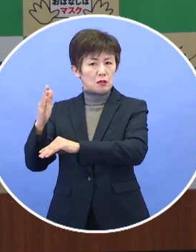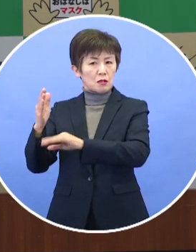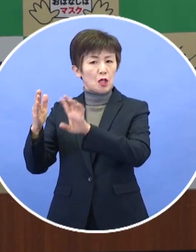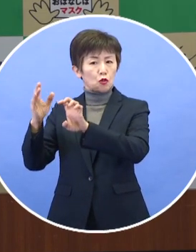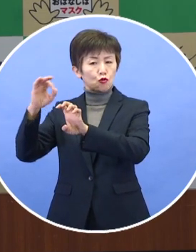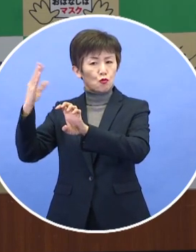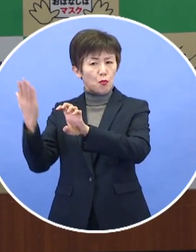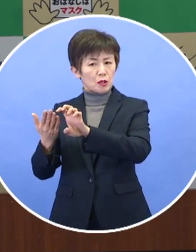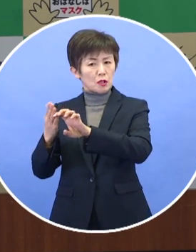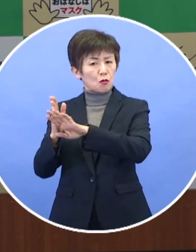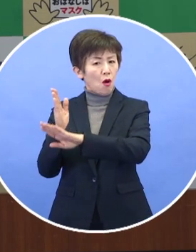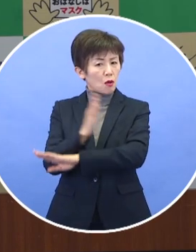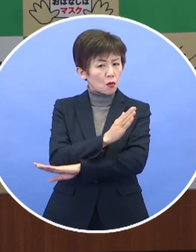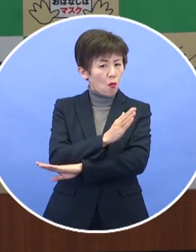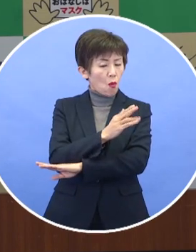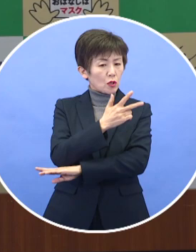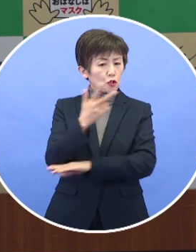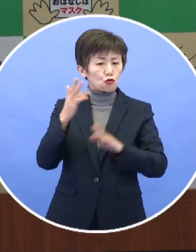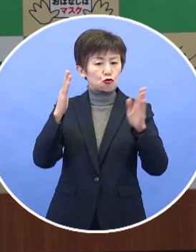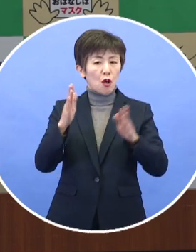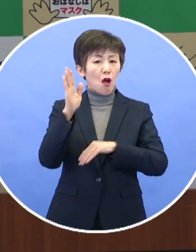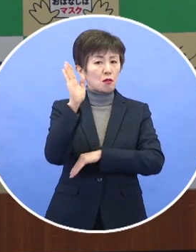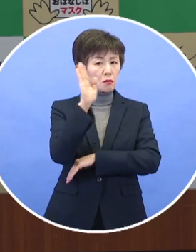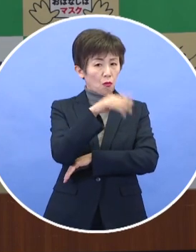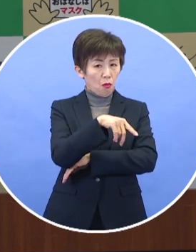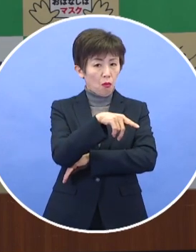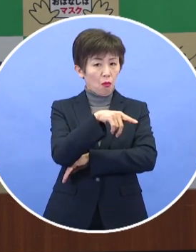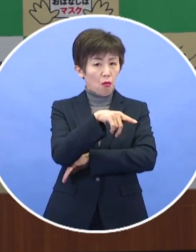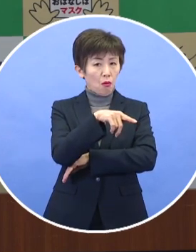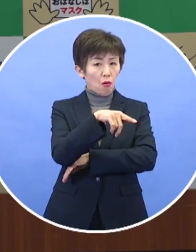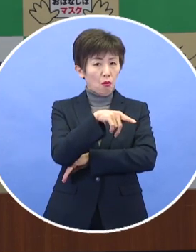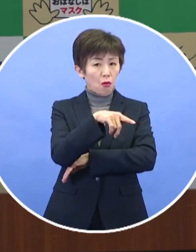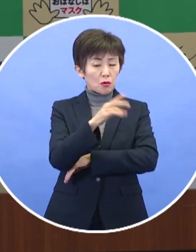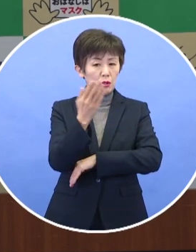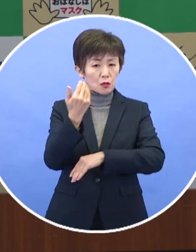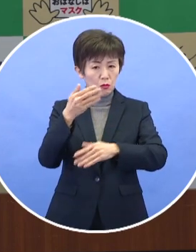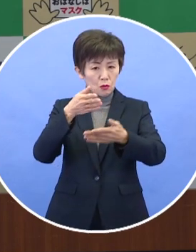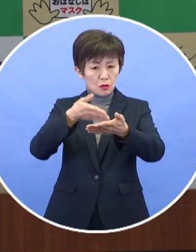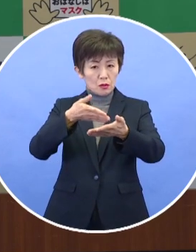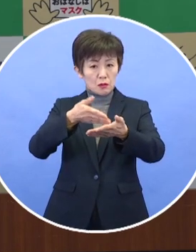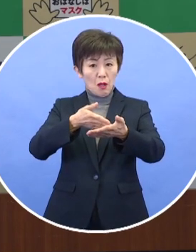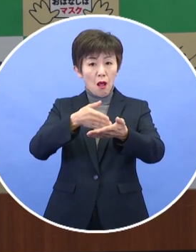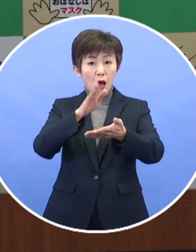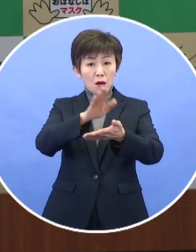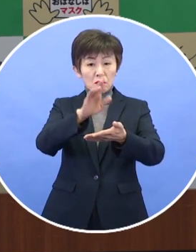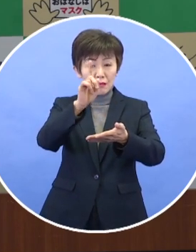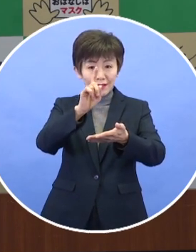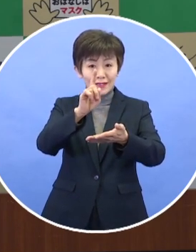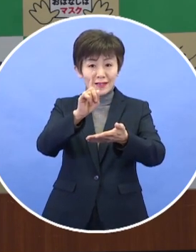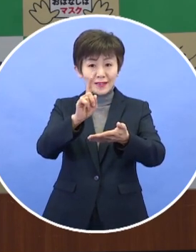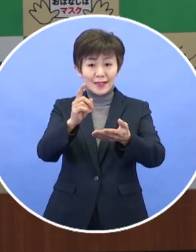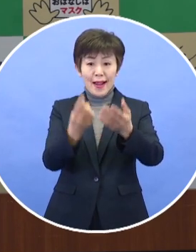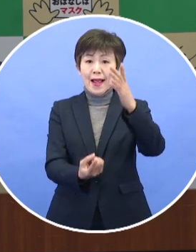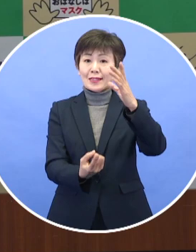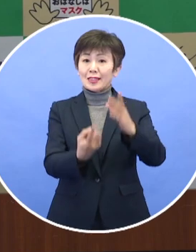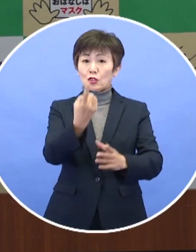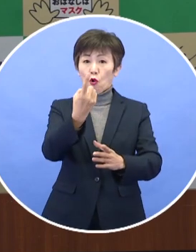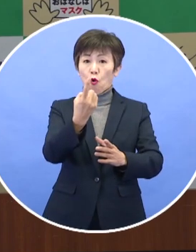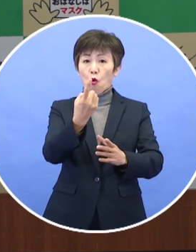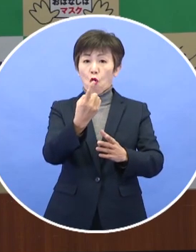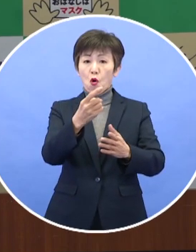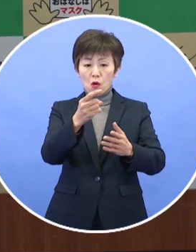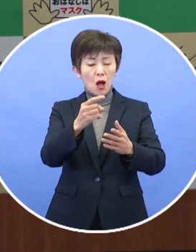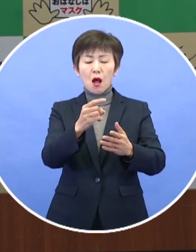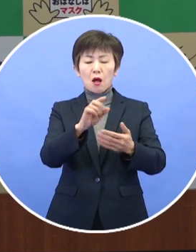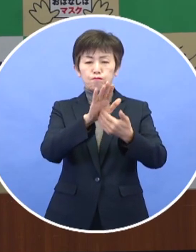ね、2週間経ってくると、それが後ほどご説明しますが、ワクチンで発症効果が出てくる、発症を抑制